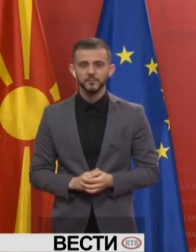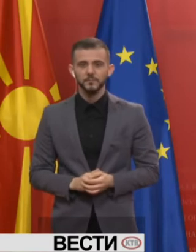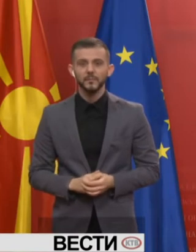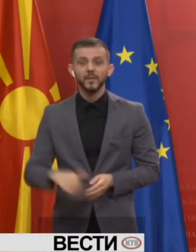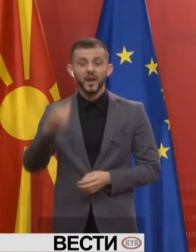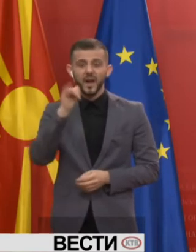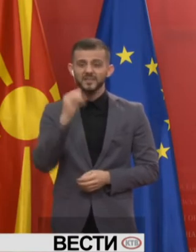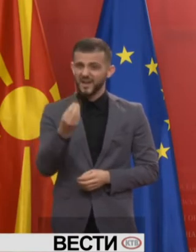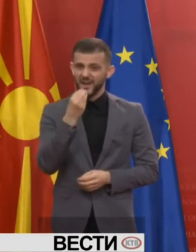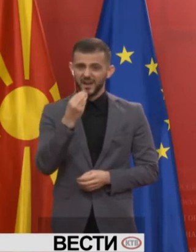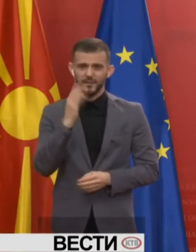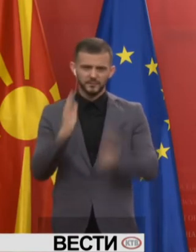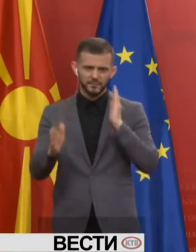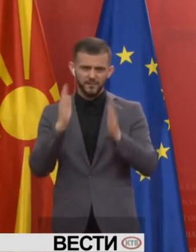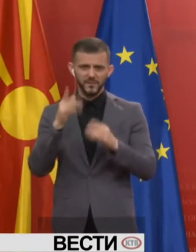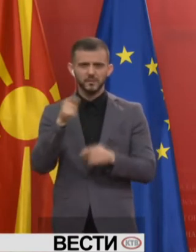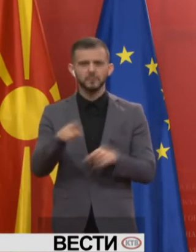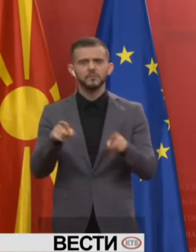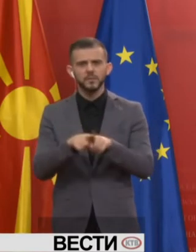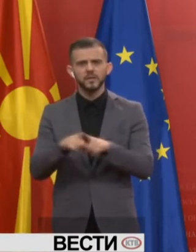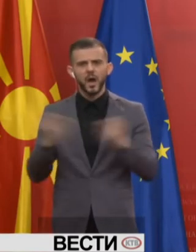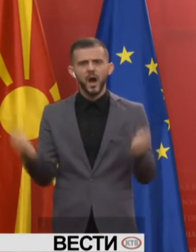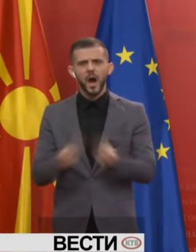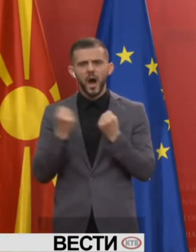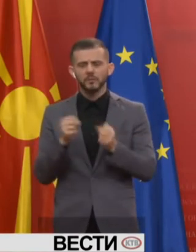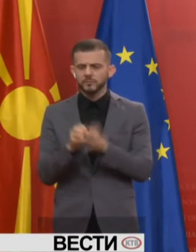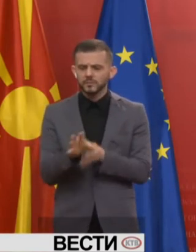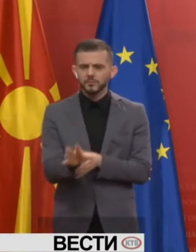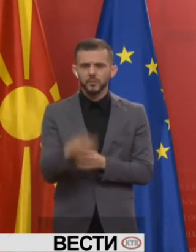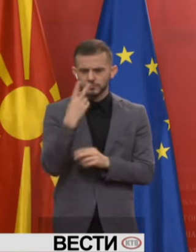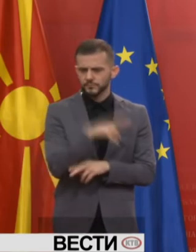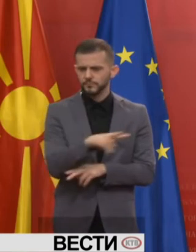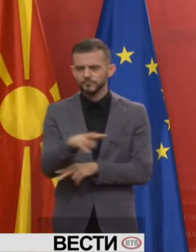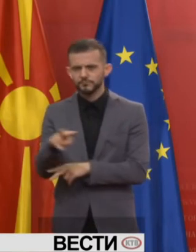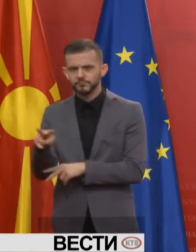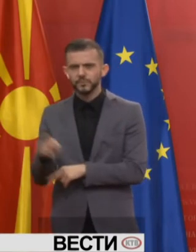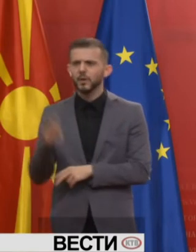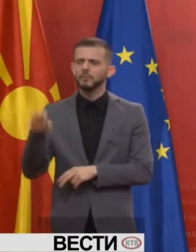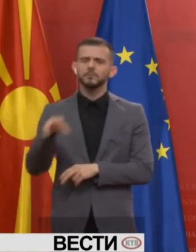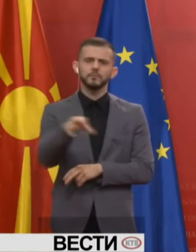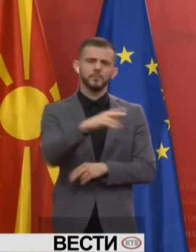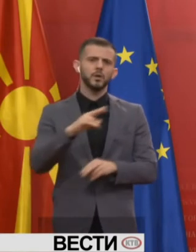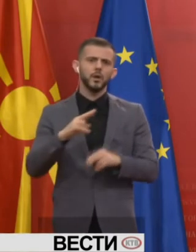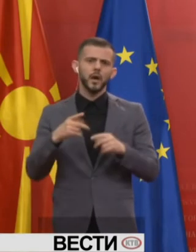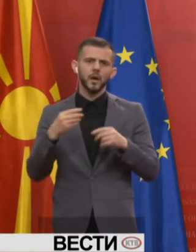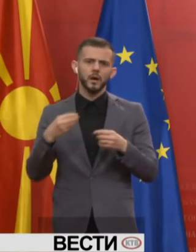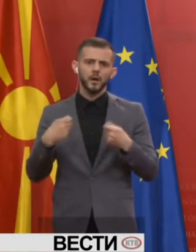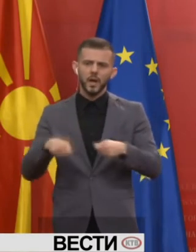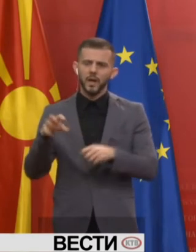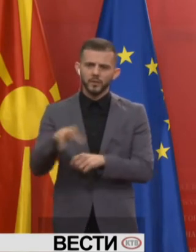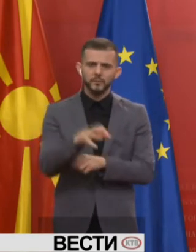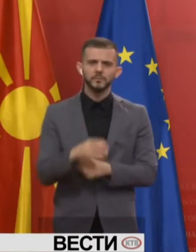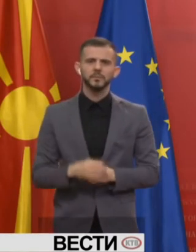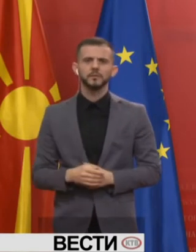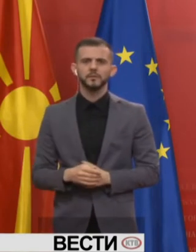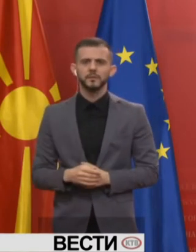Агенцијата за храна и ветеринарство пак исто така активно спроведуваше надзори во повеќе градови низ државата врз